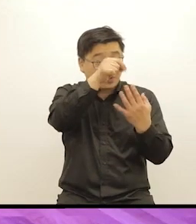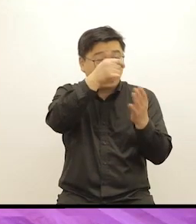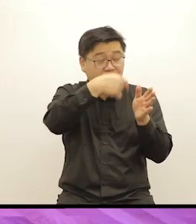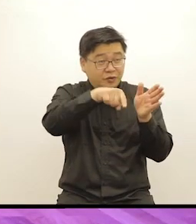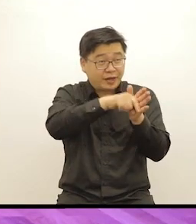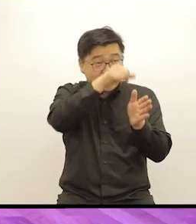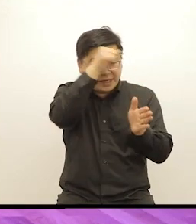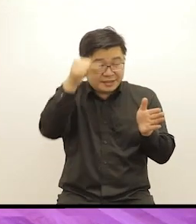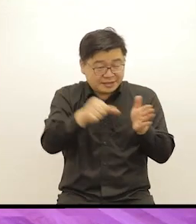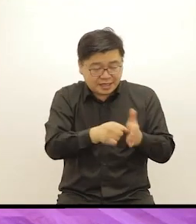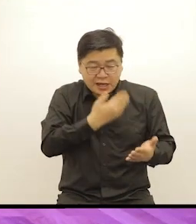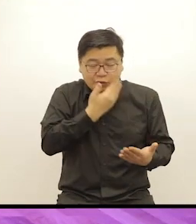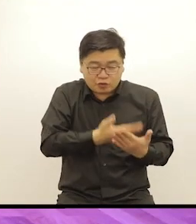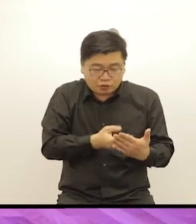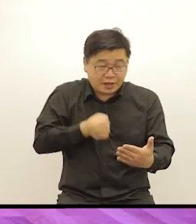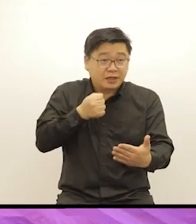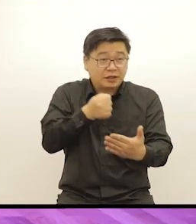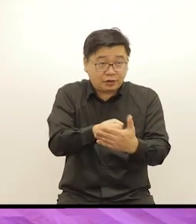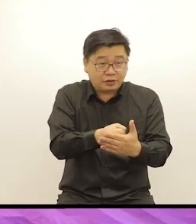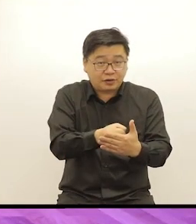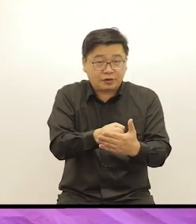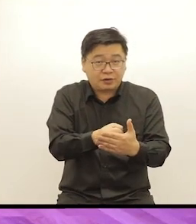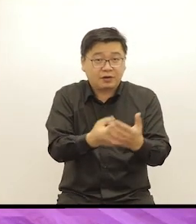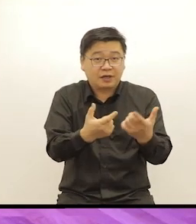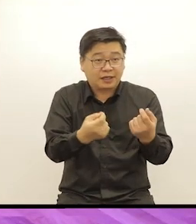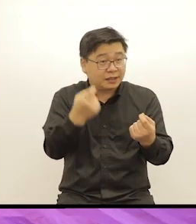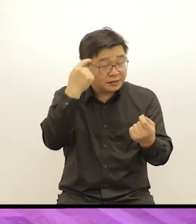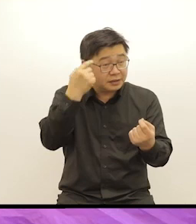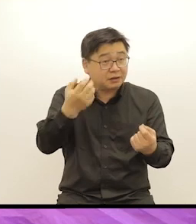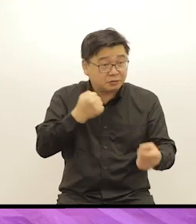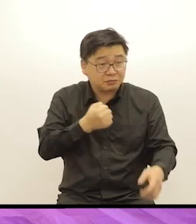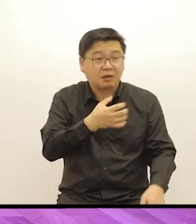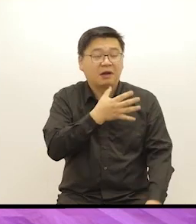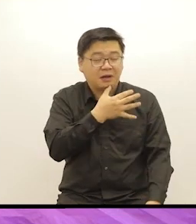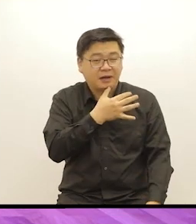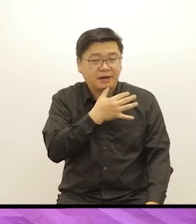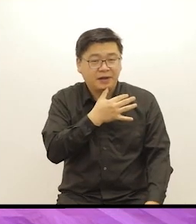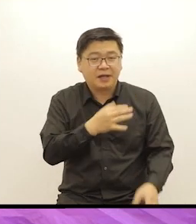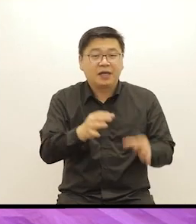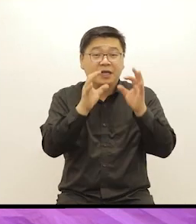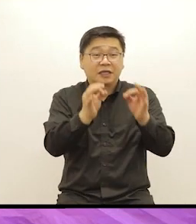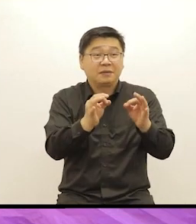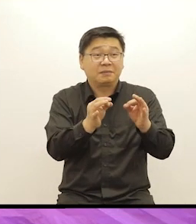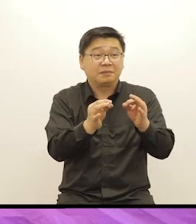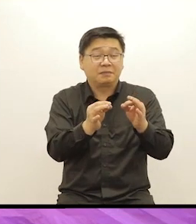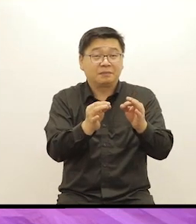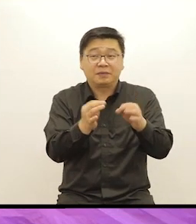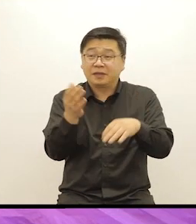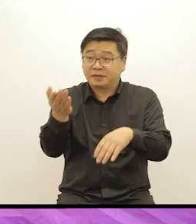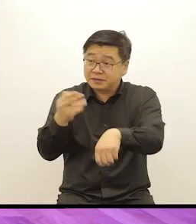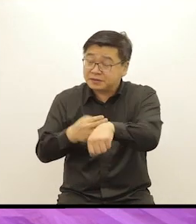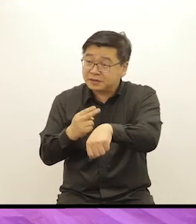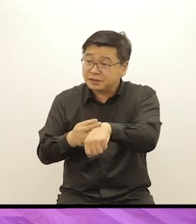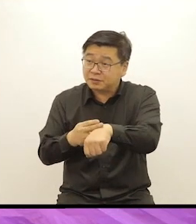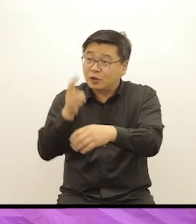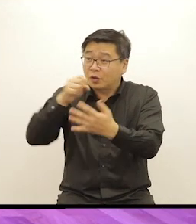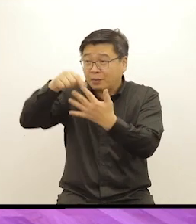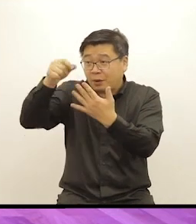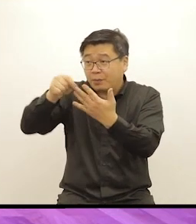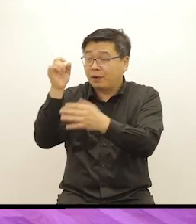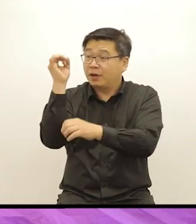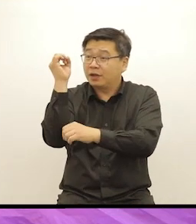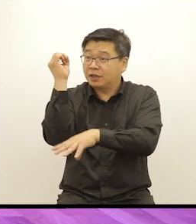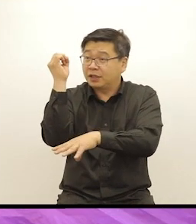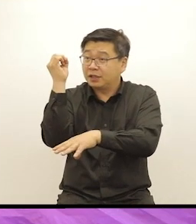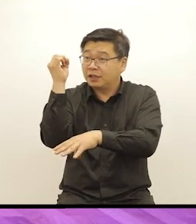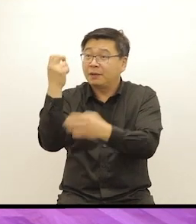곡 하나를 고르는데 인생의 어떤 중대한 결정 내린다라는 이야기였는데요. 김종훈 선생님은